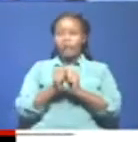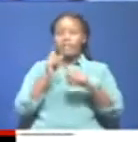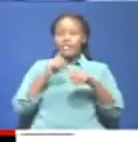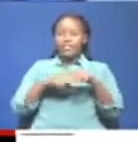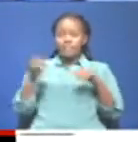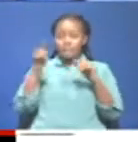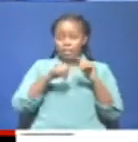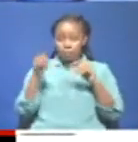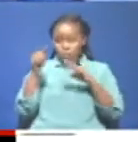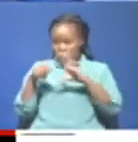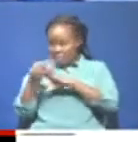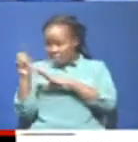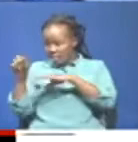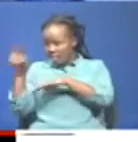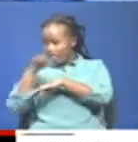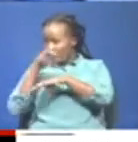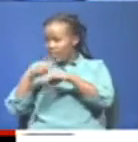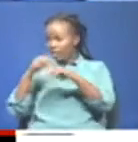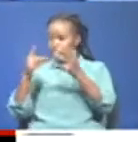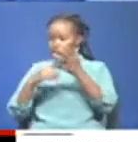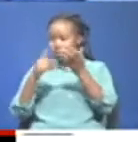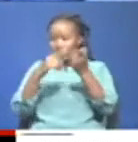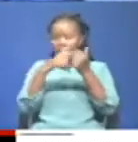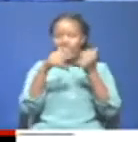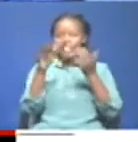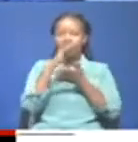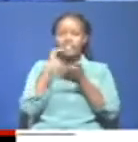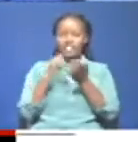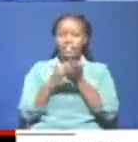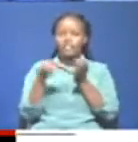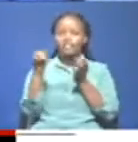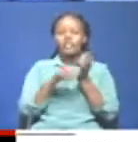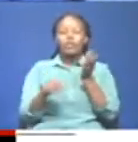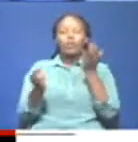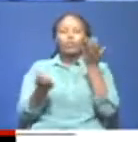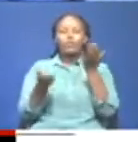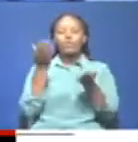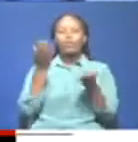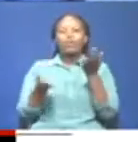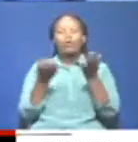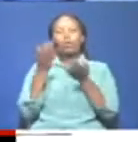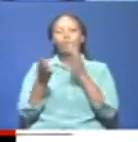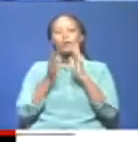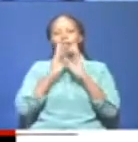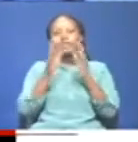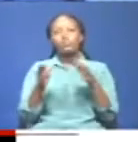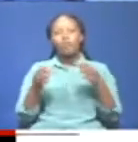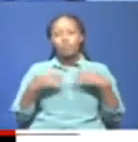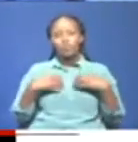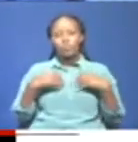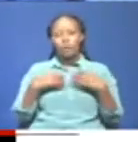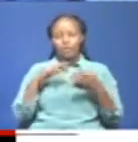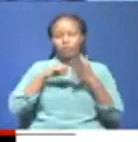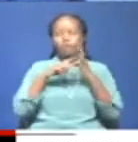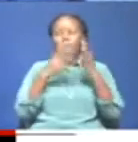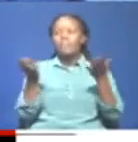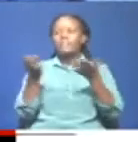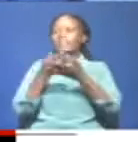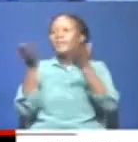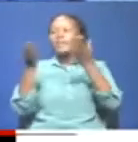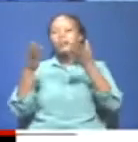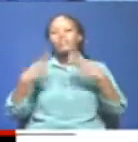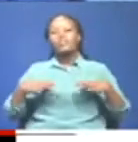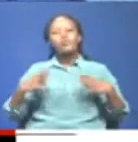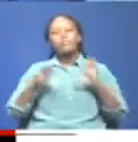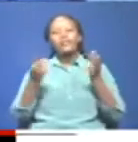National Tallying Center, we shall be comparing the results which all of us have. So you everybody can tally, have their own